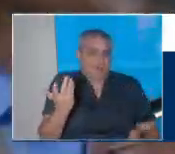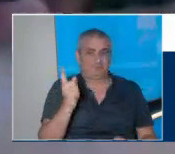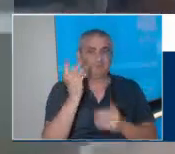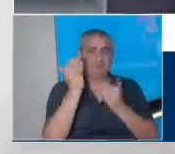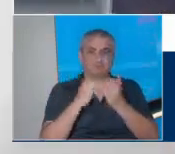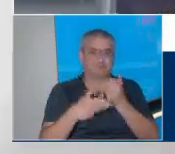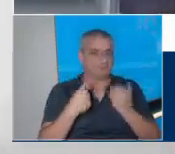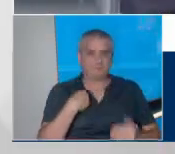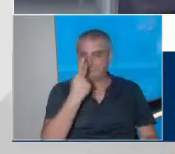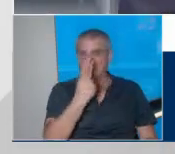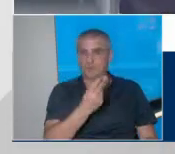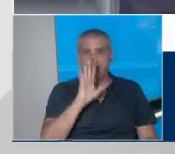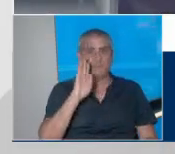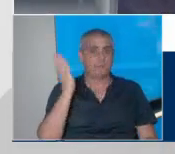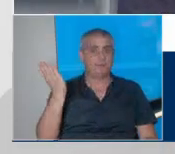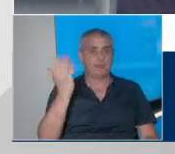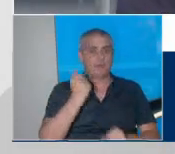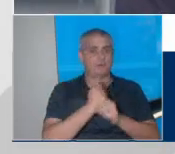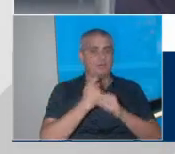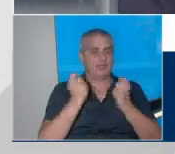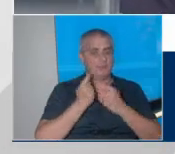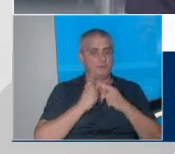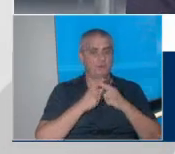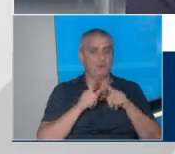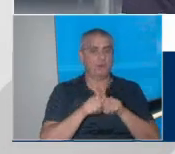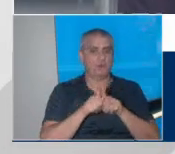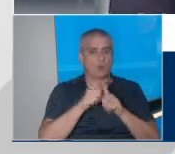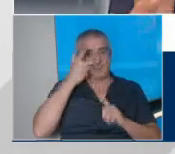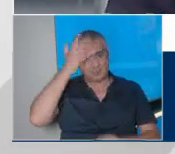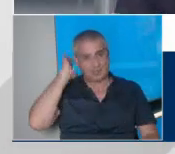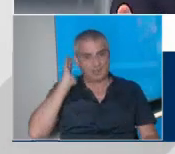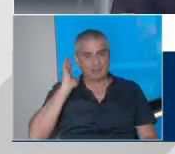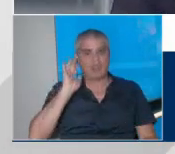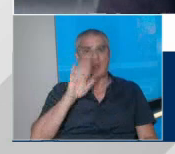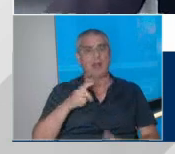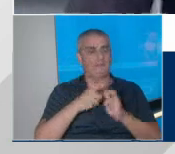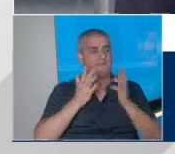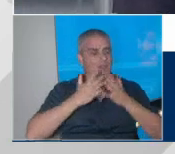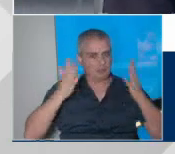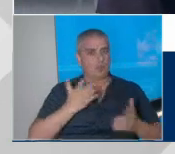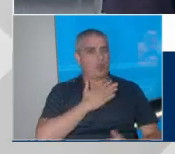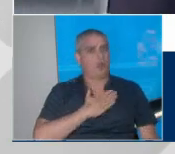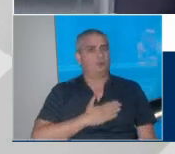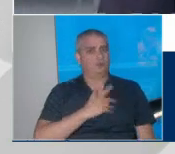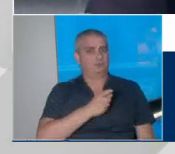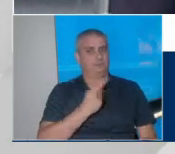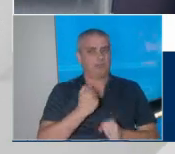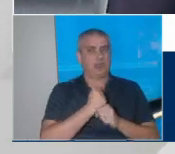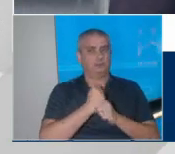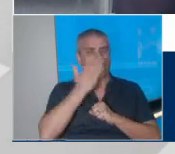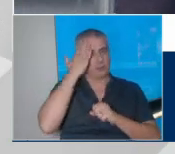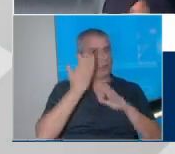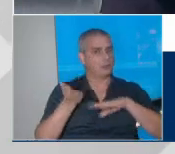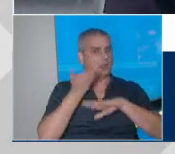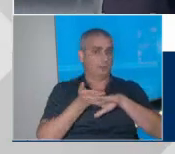בסוף אנחנו רואים כאן את נתניהו מנהל קמפיין בדיוק כמו יאיר לפיד, על המפלגה הגדולה, רוצים ליצור כאן